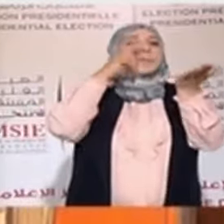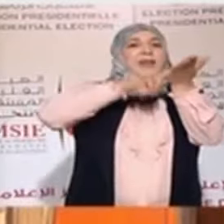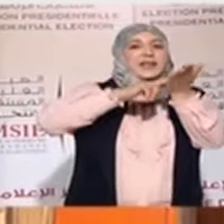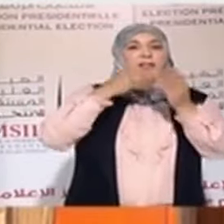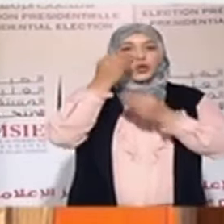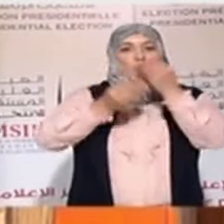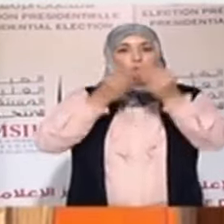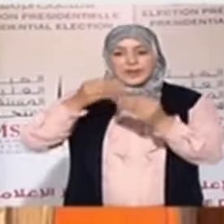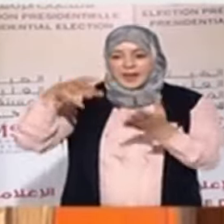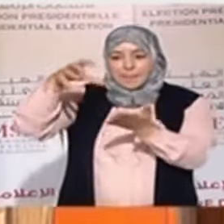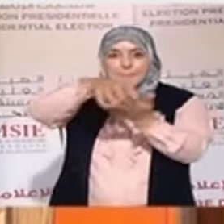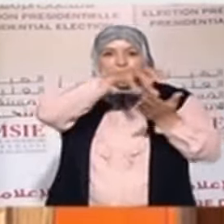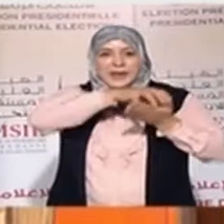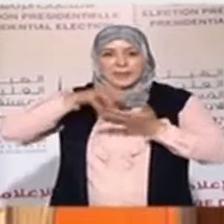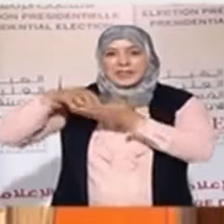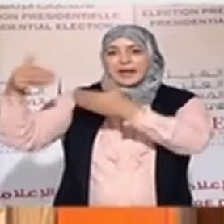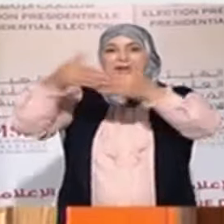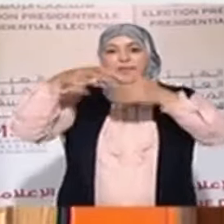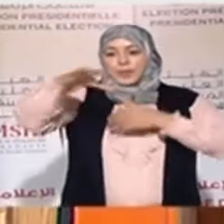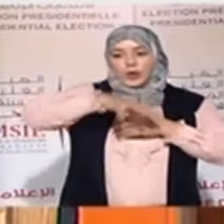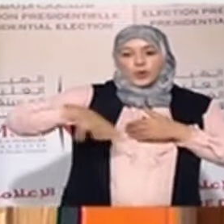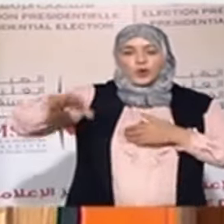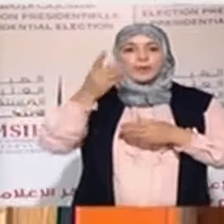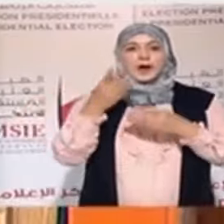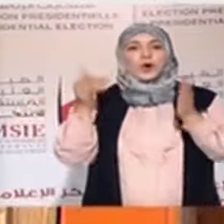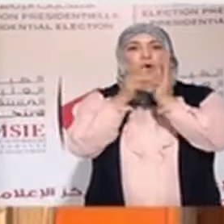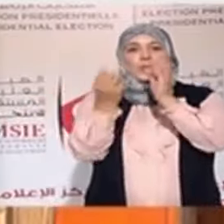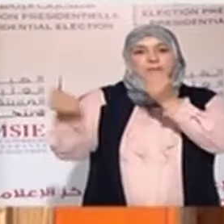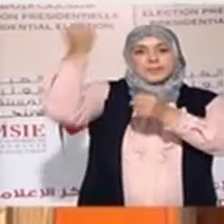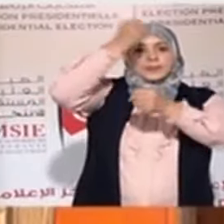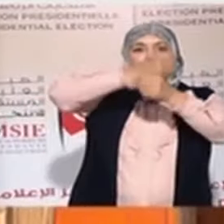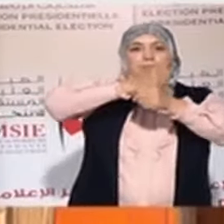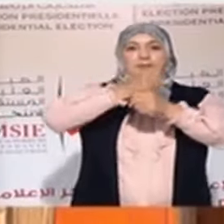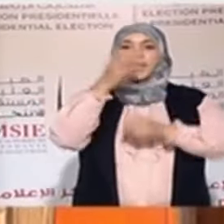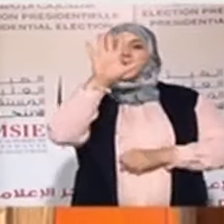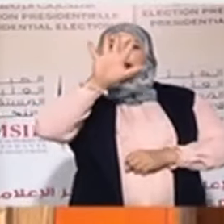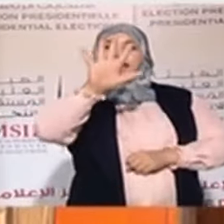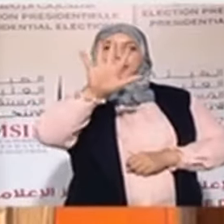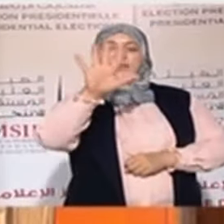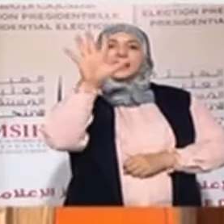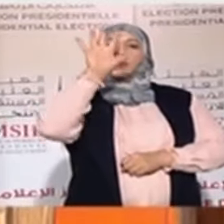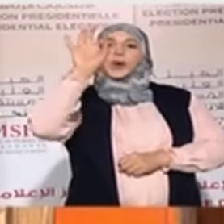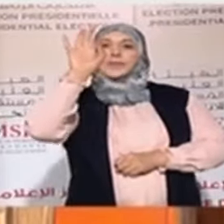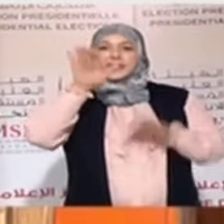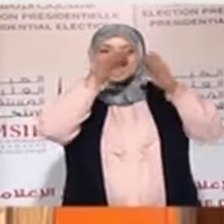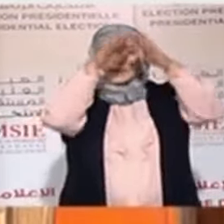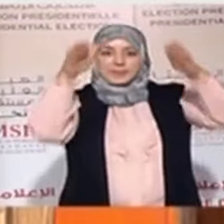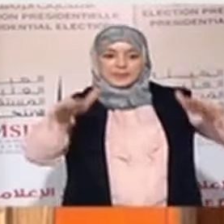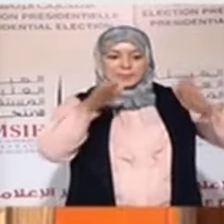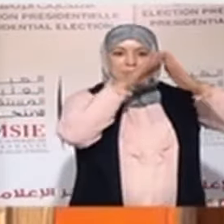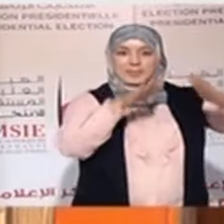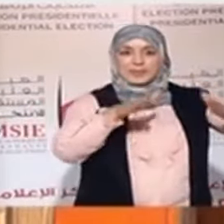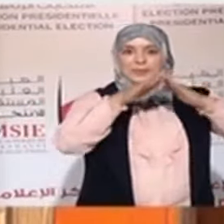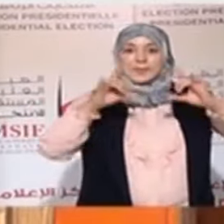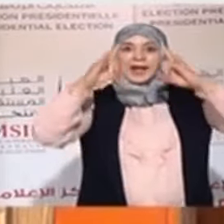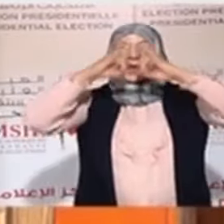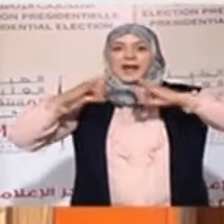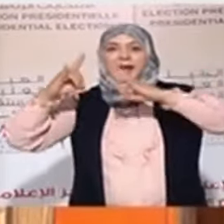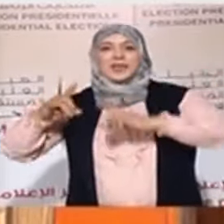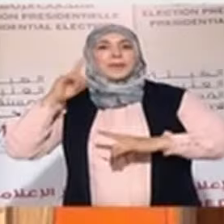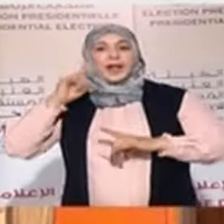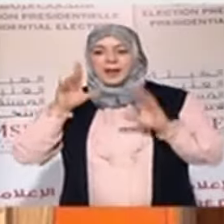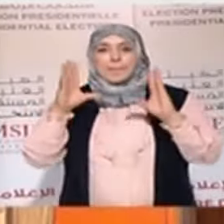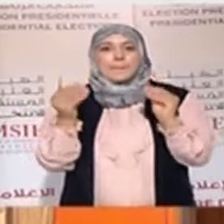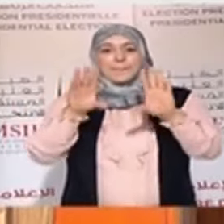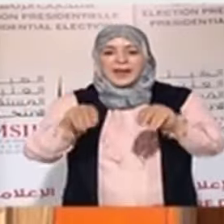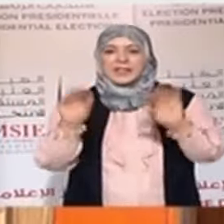المائية، علاوة على تركيز 55 خيمة اقتراع في التجمعات السكنية النائية التي لا تحتوي